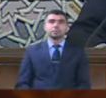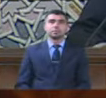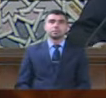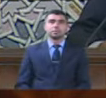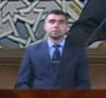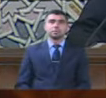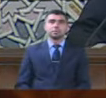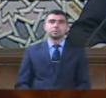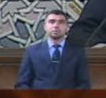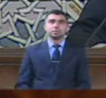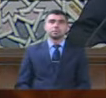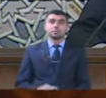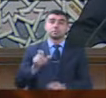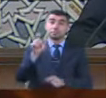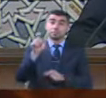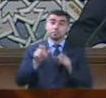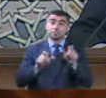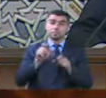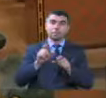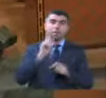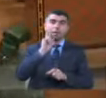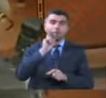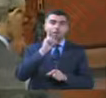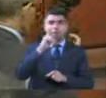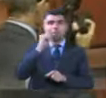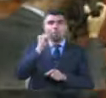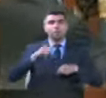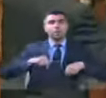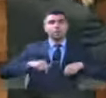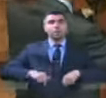السيدات سيدتين والسادة الوزراء المحترمون،